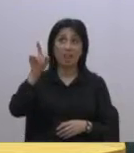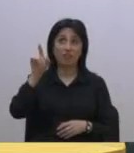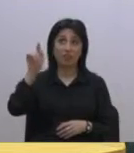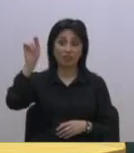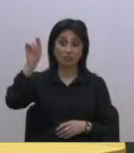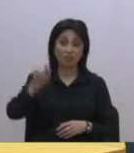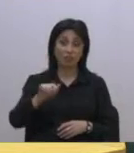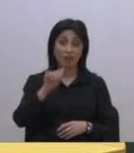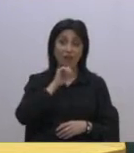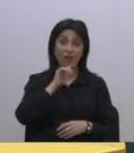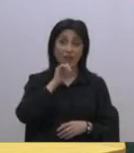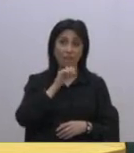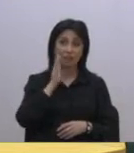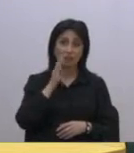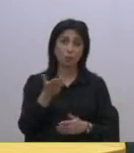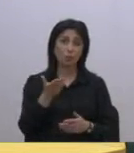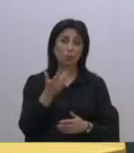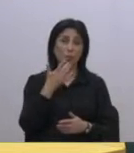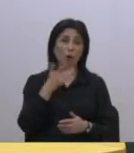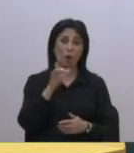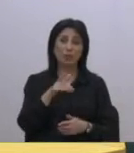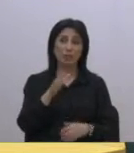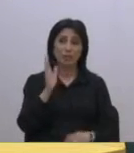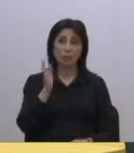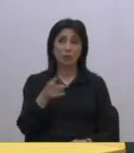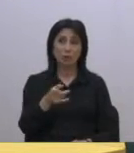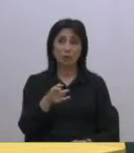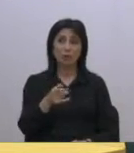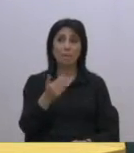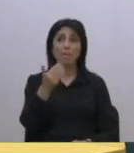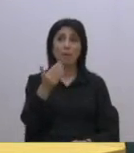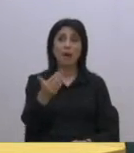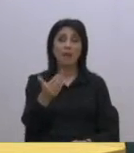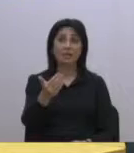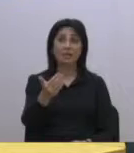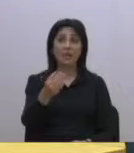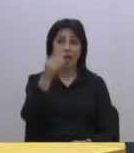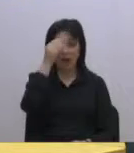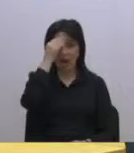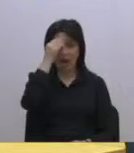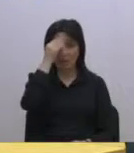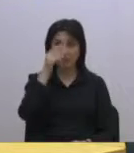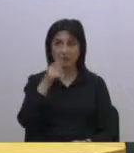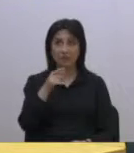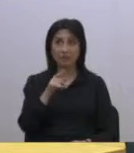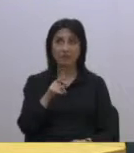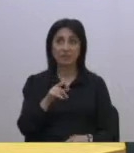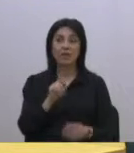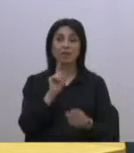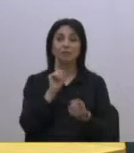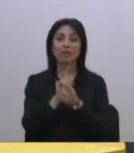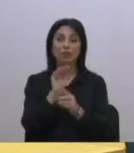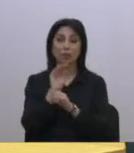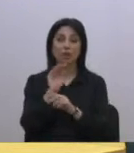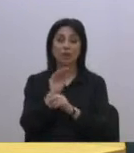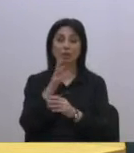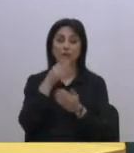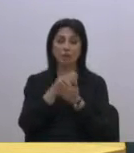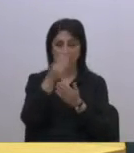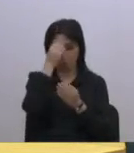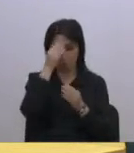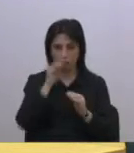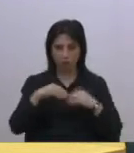ჩამოსულ ექსპერტები იქნებოდა თუ პოლიტიკოსები იქნებოდა, მათ აზრებს კრიტიკულად დახვედროდა და საკუთარი